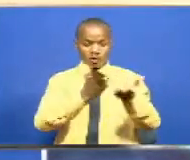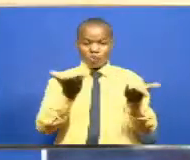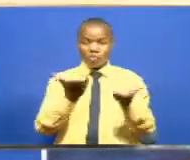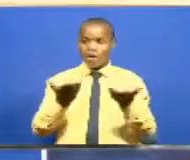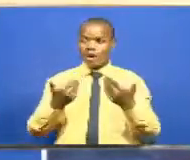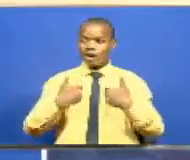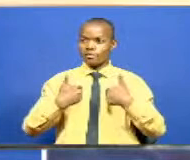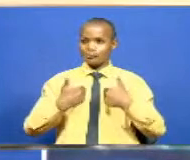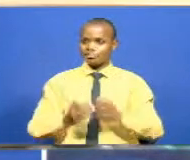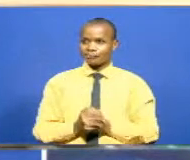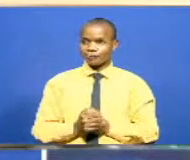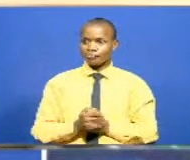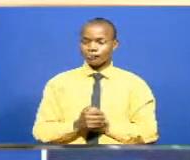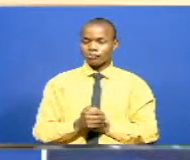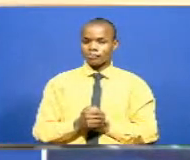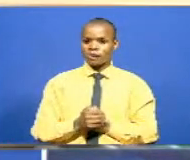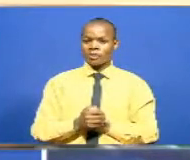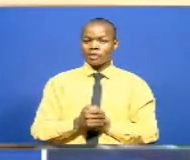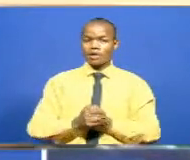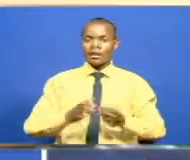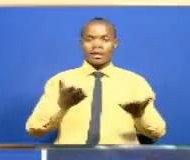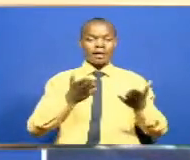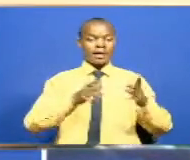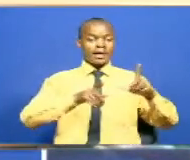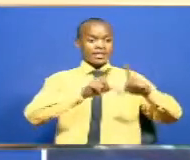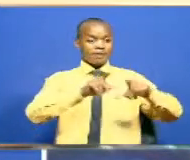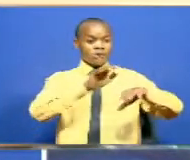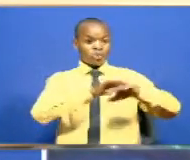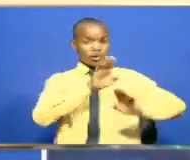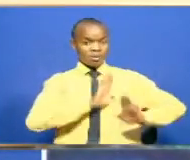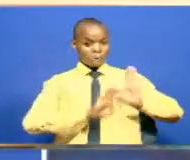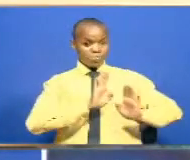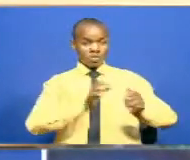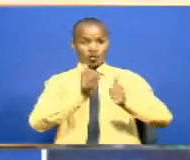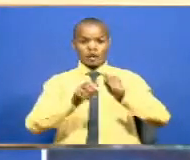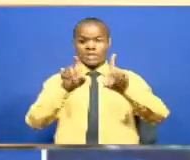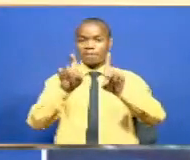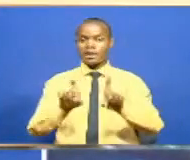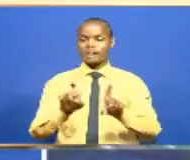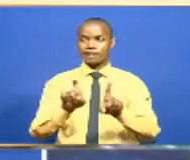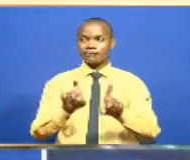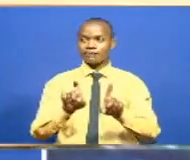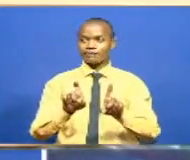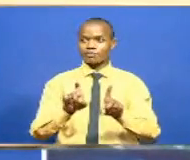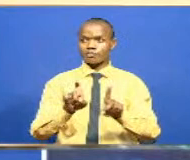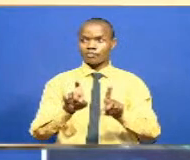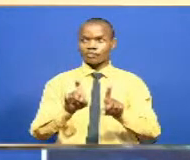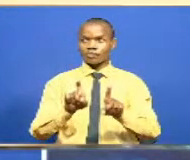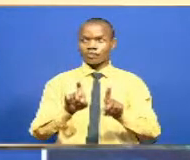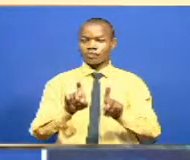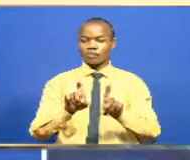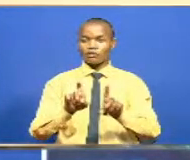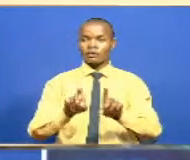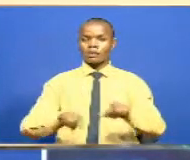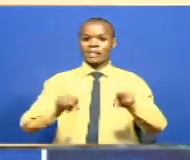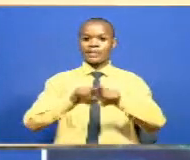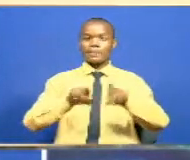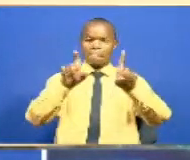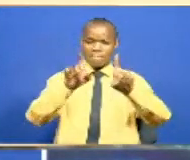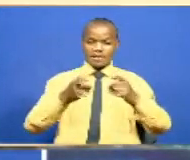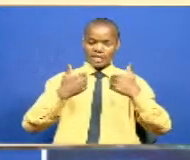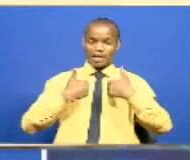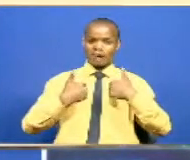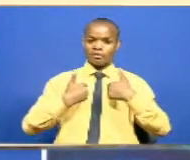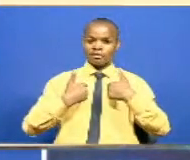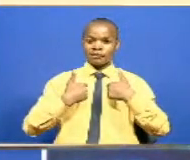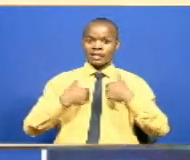anomalies in this center. The certificate of good conduct which is a requirement. The original certificate, Kenya certificate